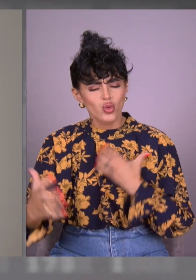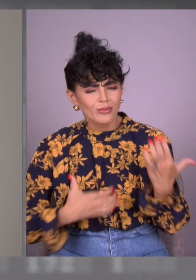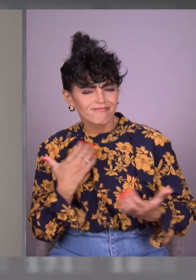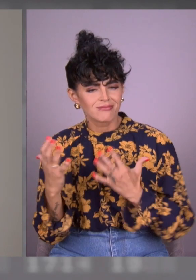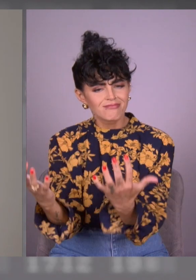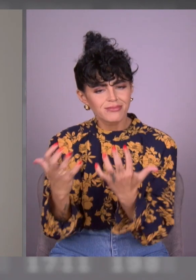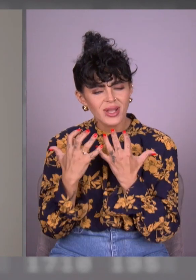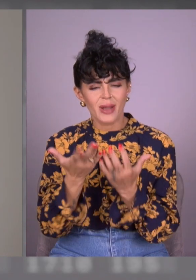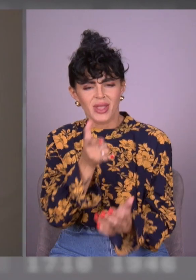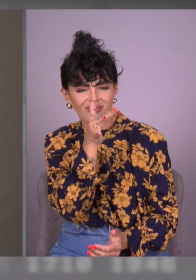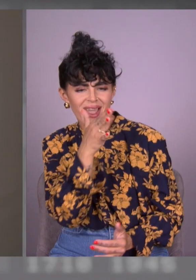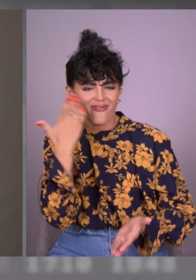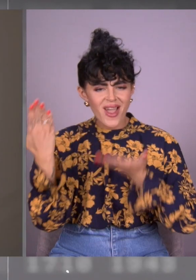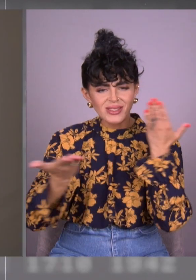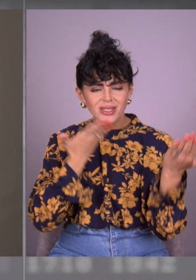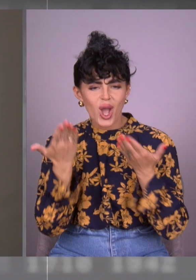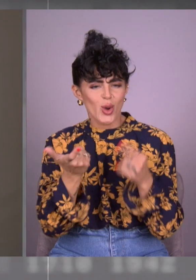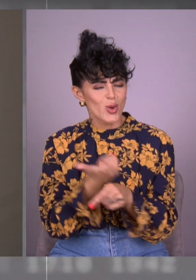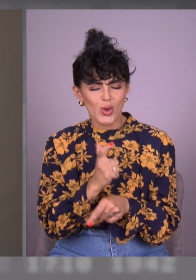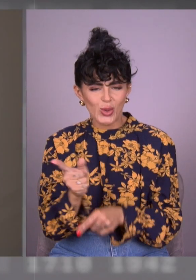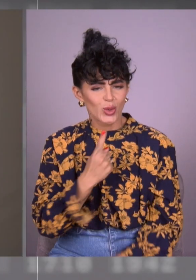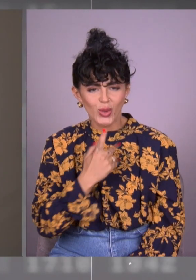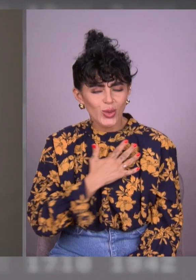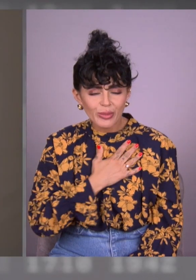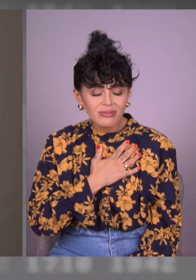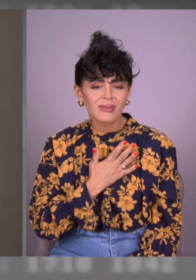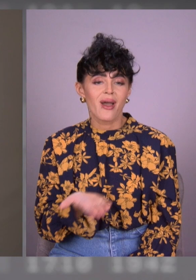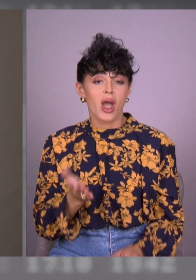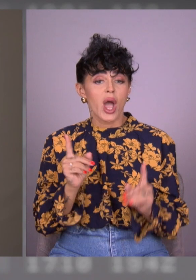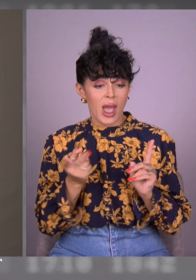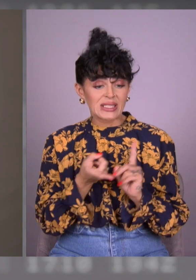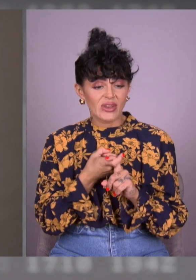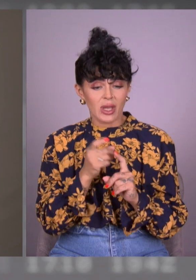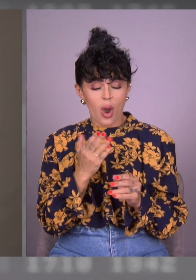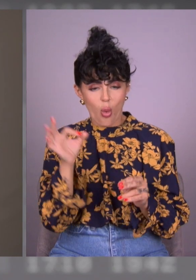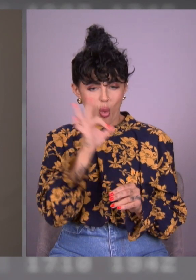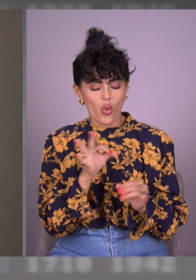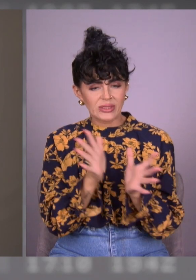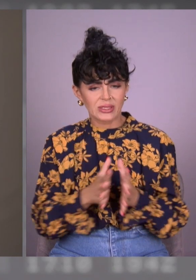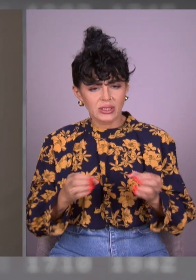любить жарти, жартувати. Що стосується